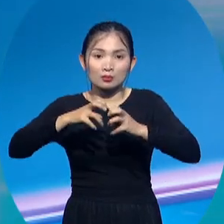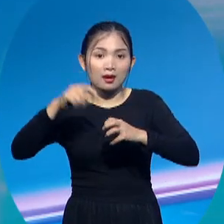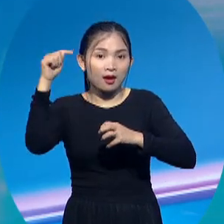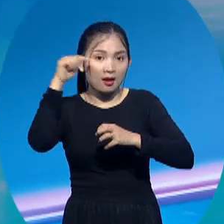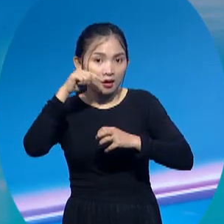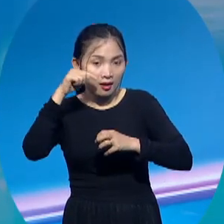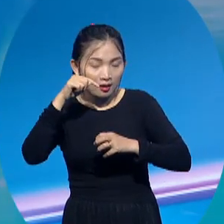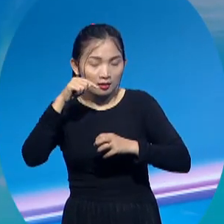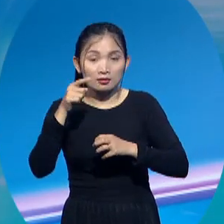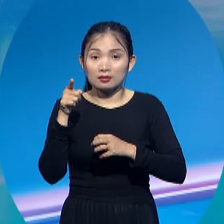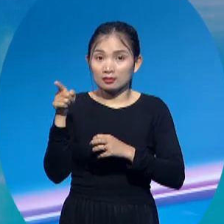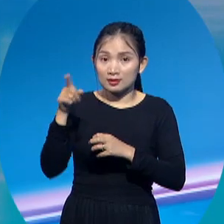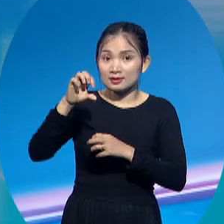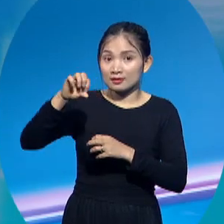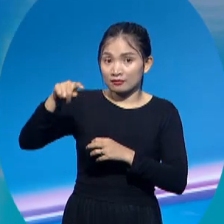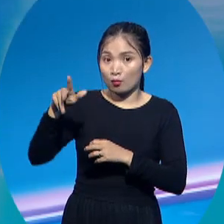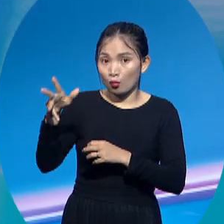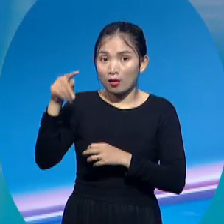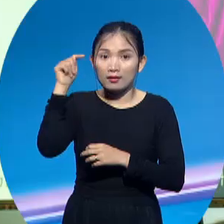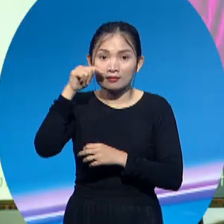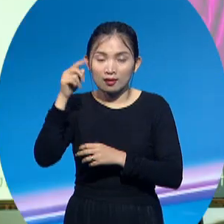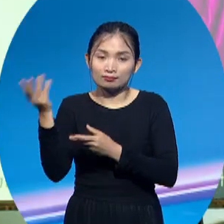sức khỏe và sắc đẹp của Nhật Bản tại thị trường Việt Nam.